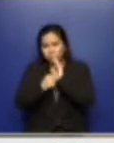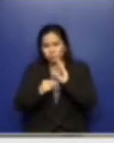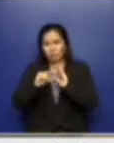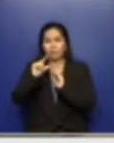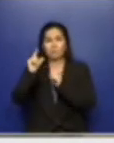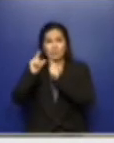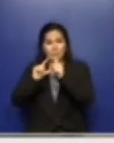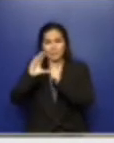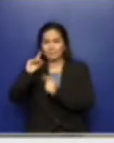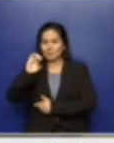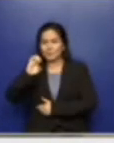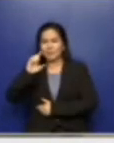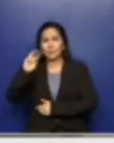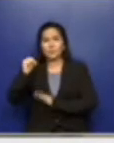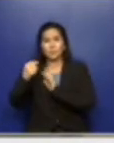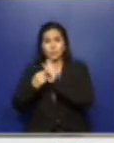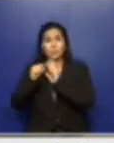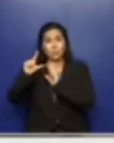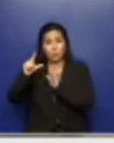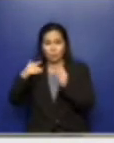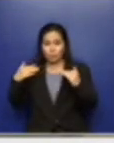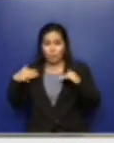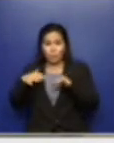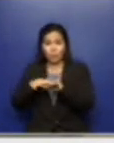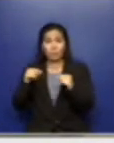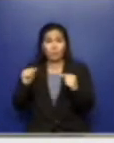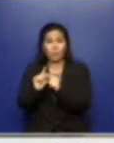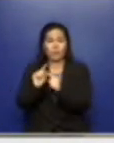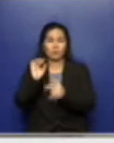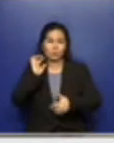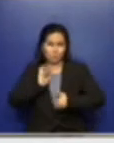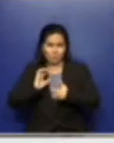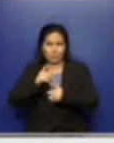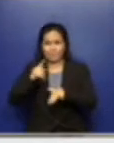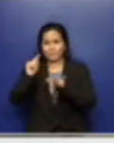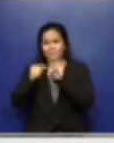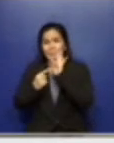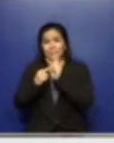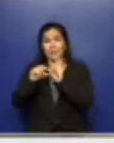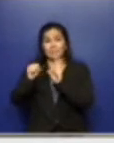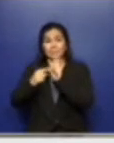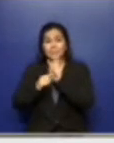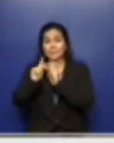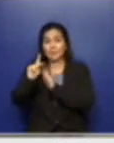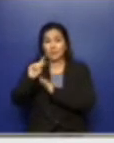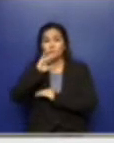มาป่าสักอย่างที่ผมเห็นว่าความอุดมสมบูรณ์ถ้าน้ำมาทั้งสองทาง